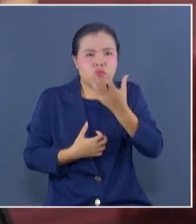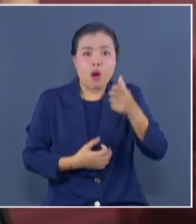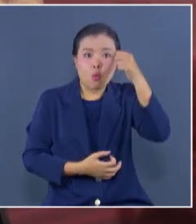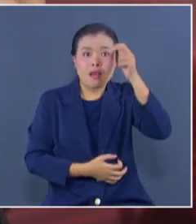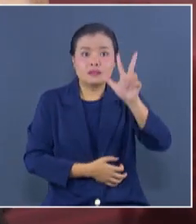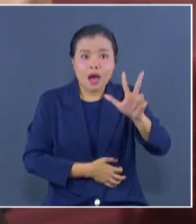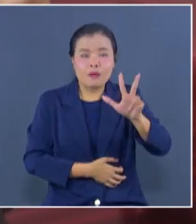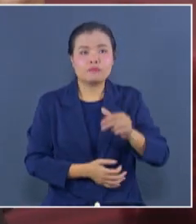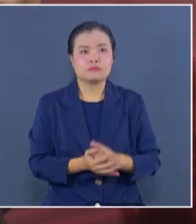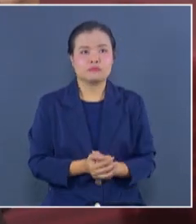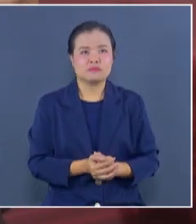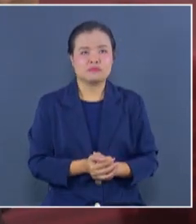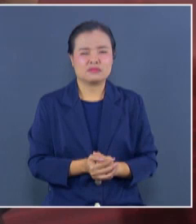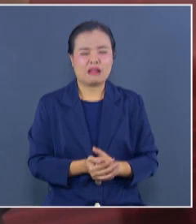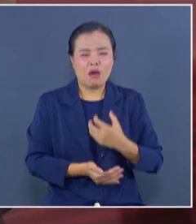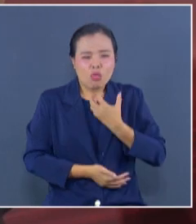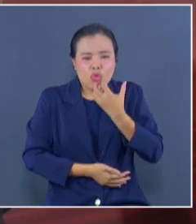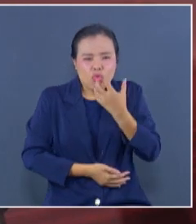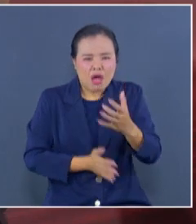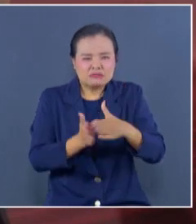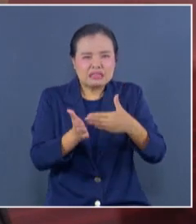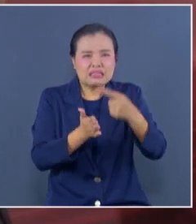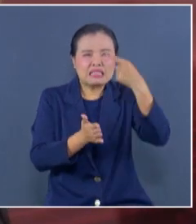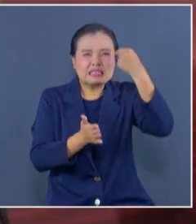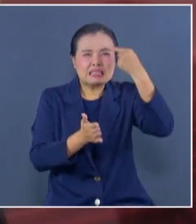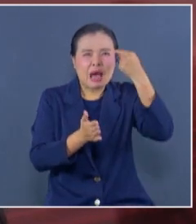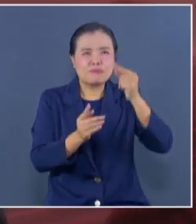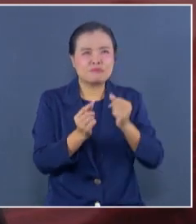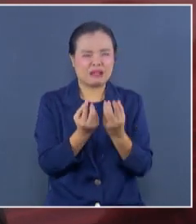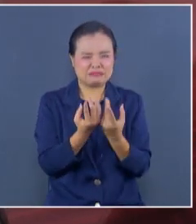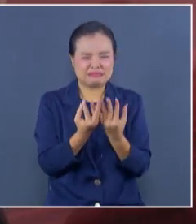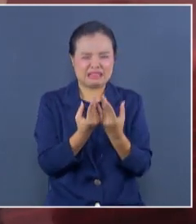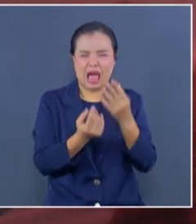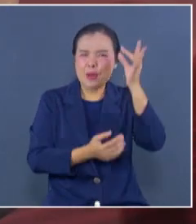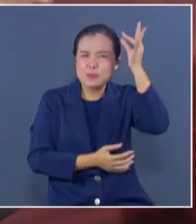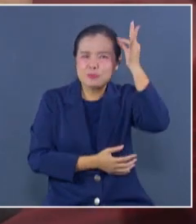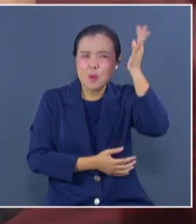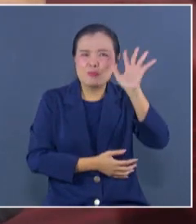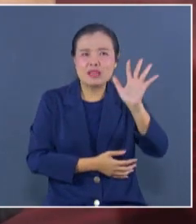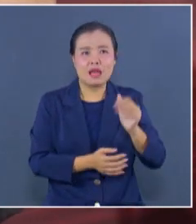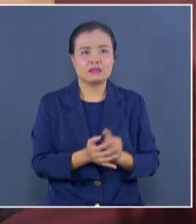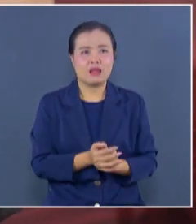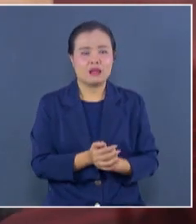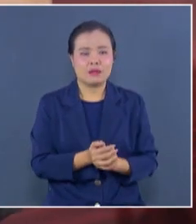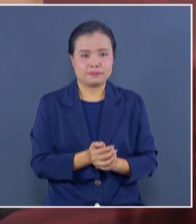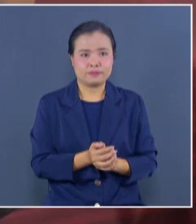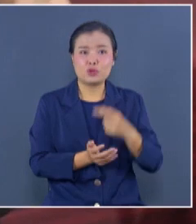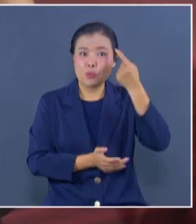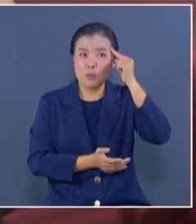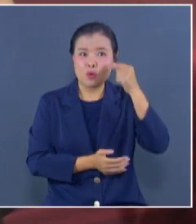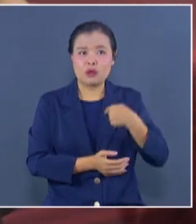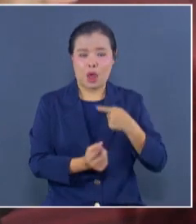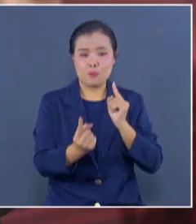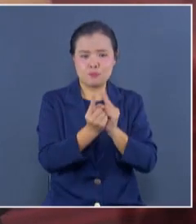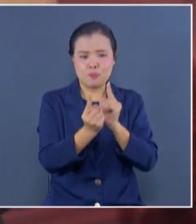วันอาเจียนเป็นสีแบบสีดำเหมือนสาลายอ่ะแต่มันไม่ใช่เส้นผมใช่ไหมอันนี้คือไม่รู้นะแต่ว่าอันนี้คือที่ไปหาอา